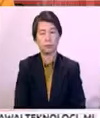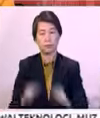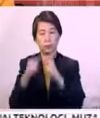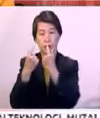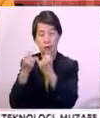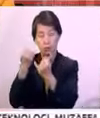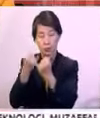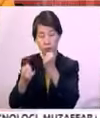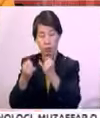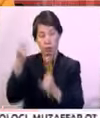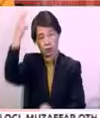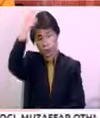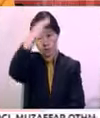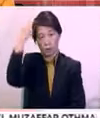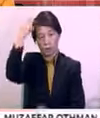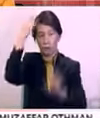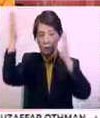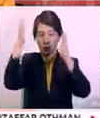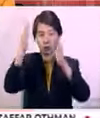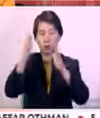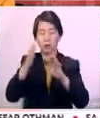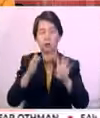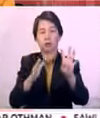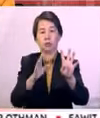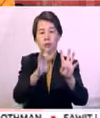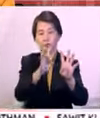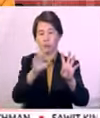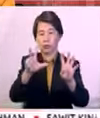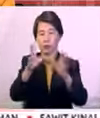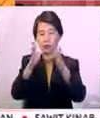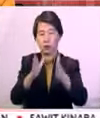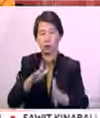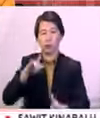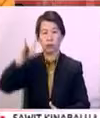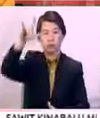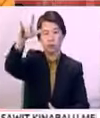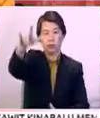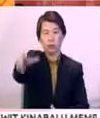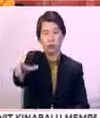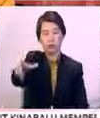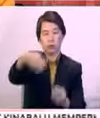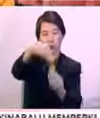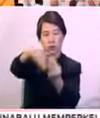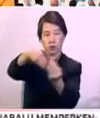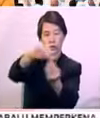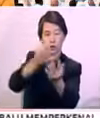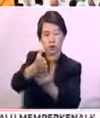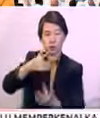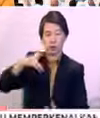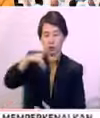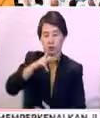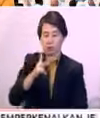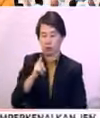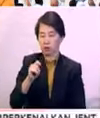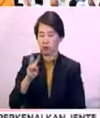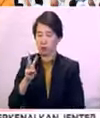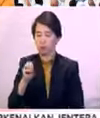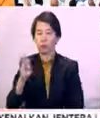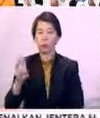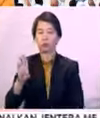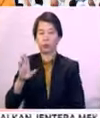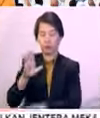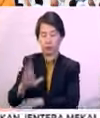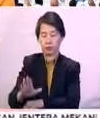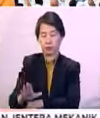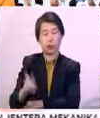Kumpulan terakhir bakal jemaah haji Malaysia seramai 483 orang berlepas ke Tanah Suci menerusi penerbangan KT-60B lewat